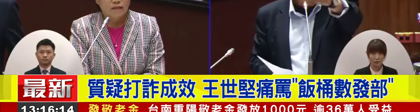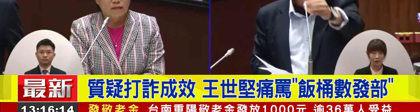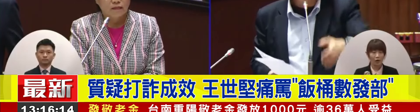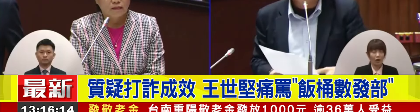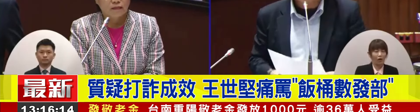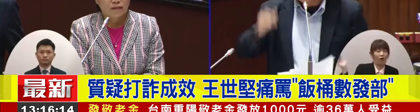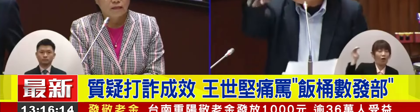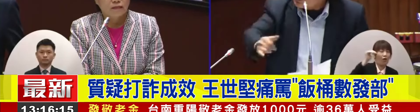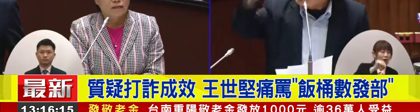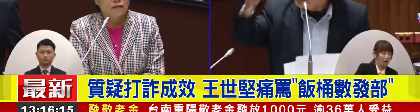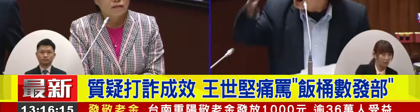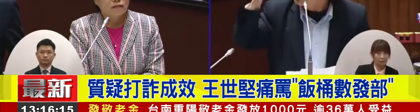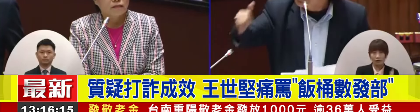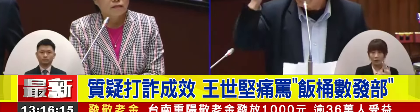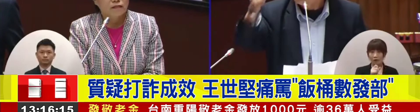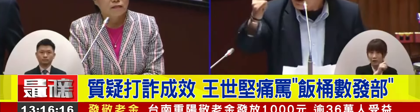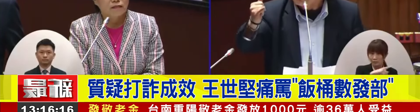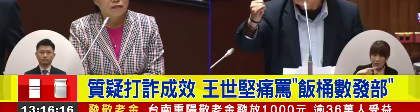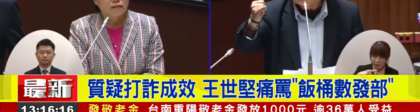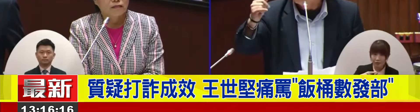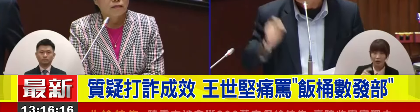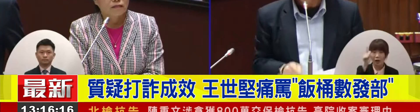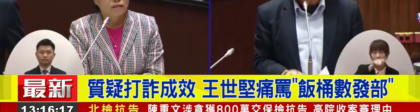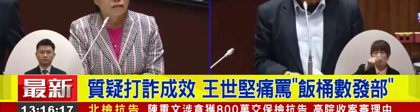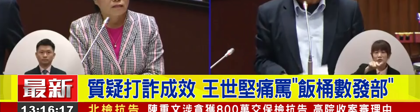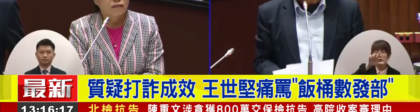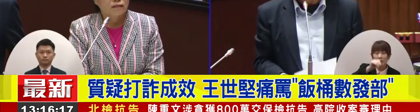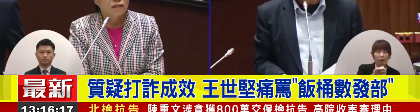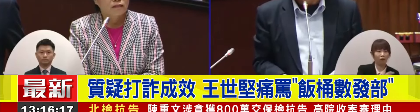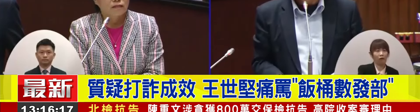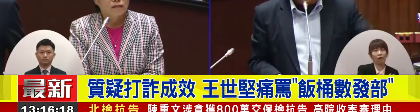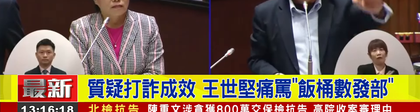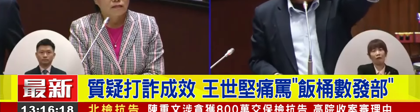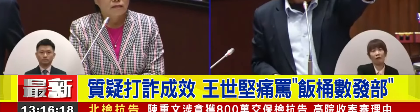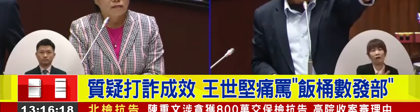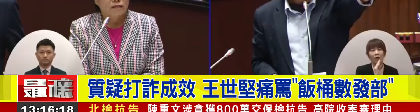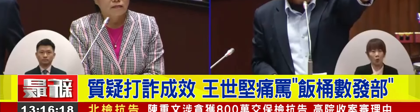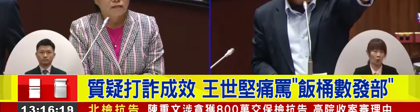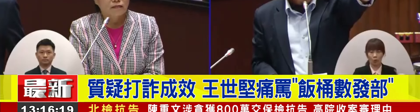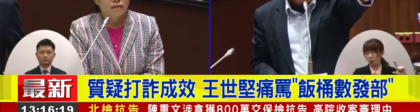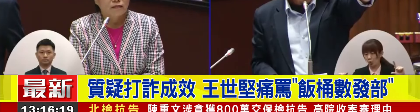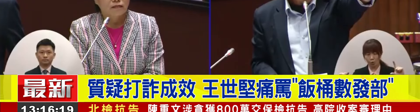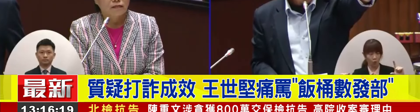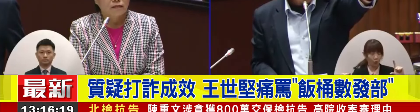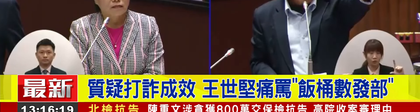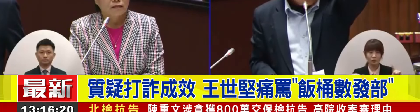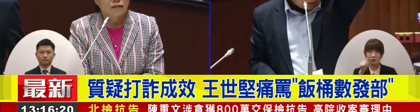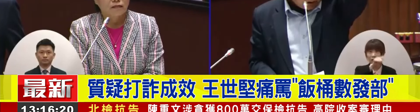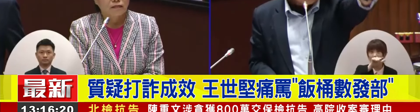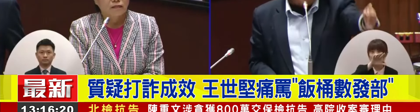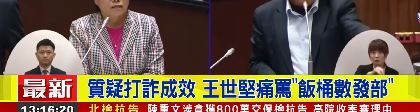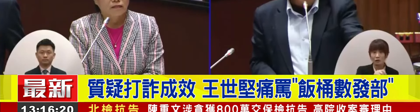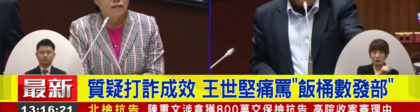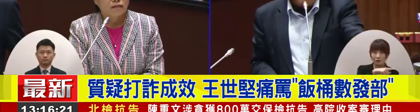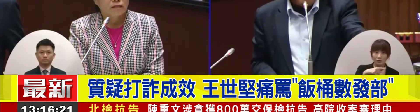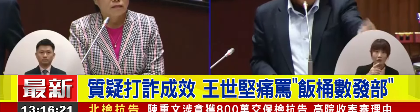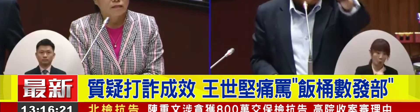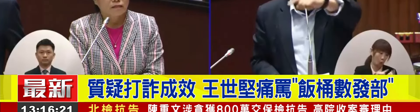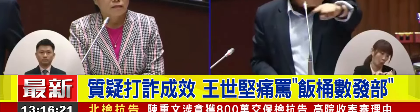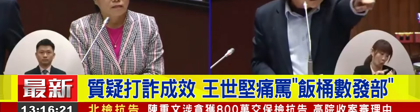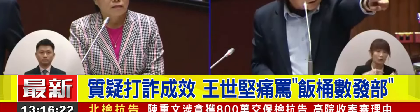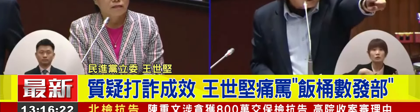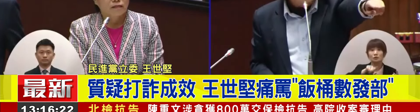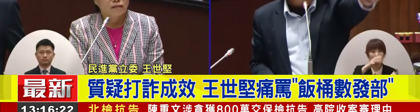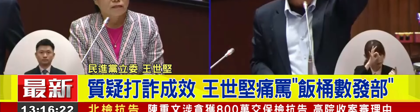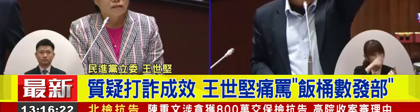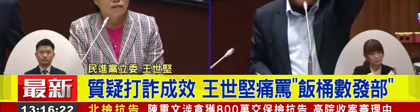来，他搞一个 APP 花6000万，不打紧哦。他那个6000万的 APP， 大家可以去看。